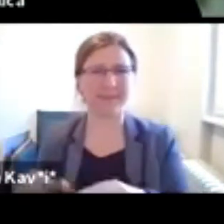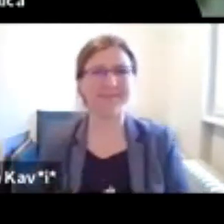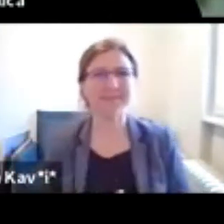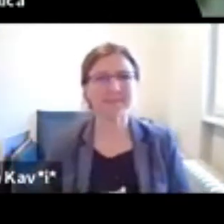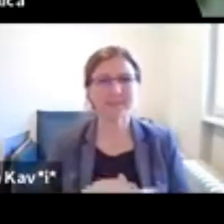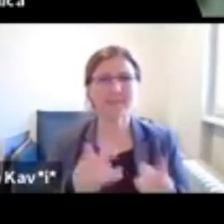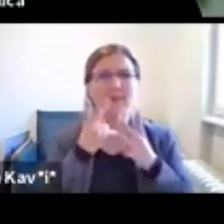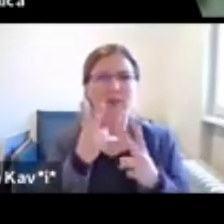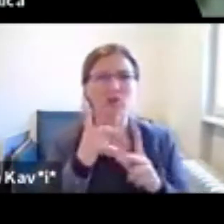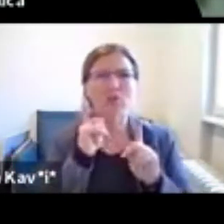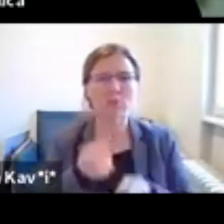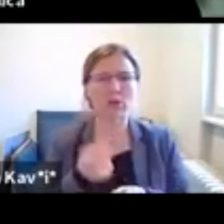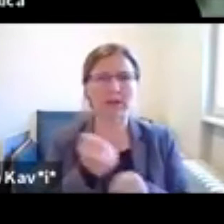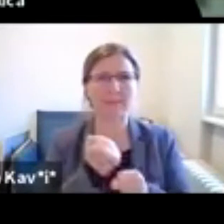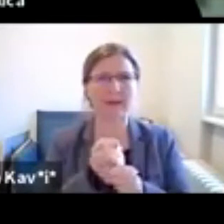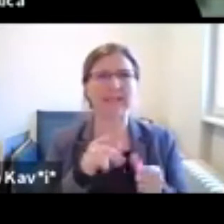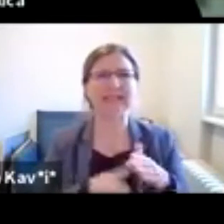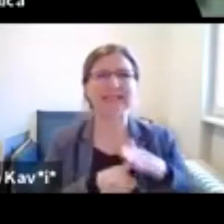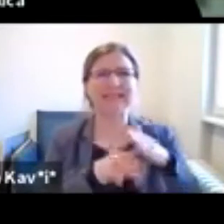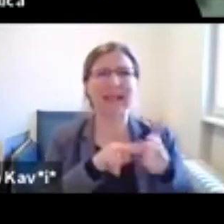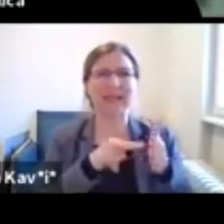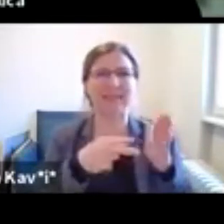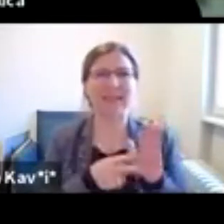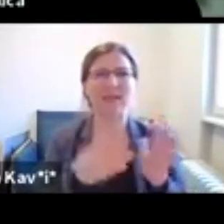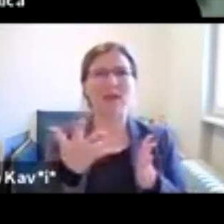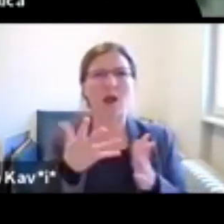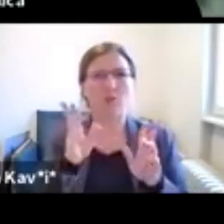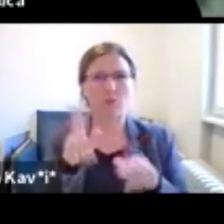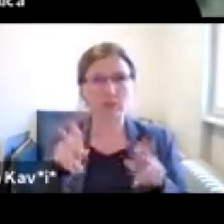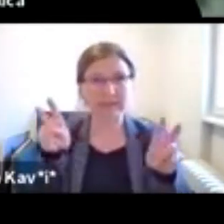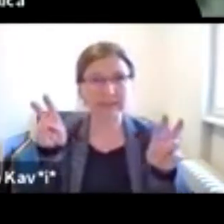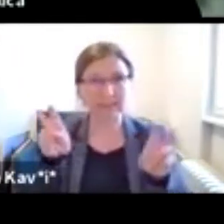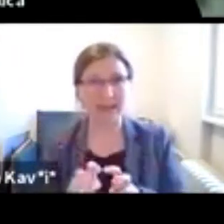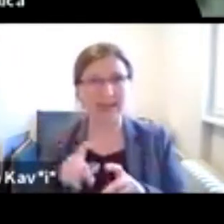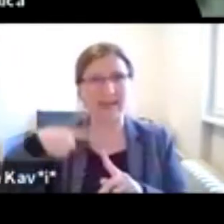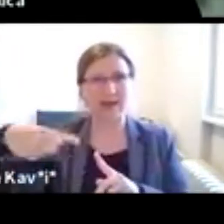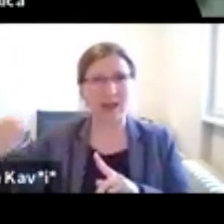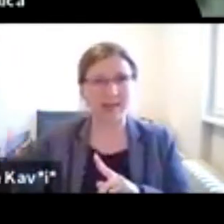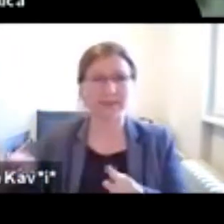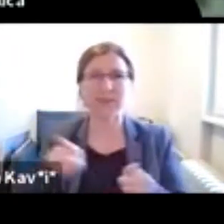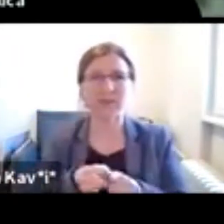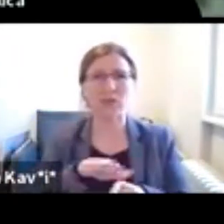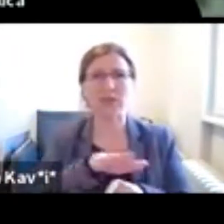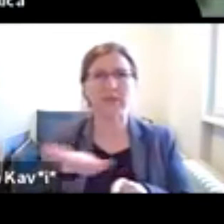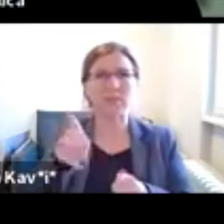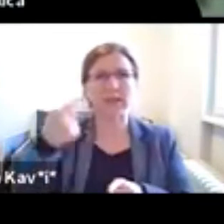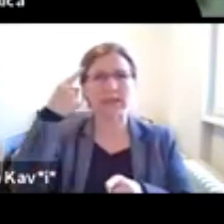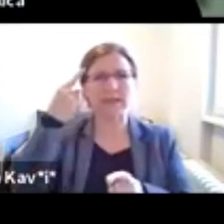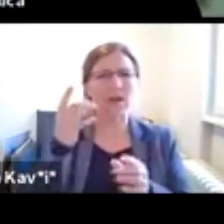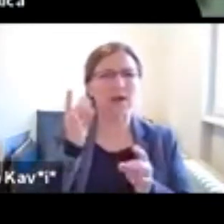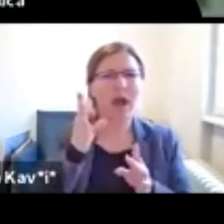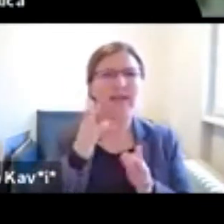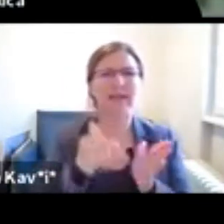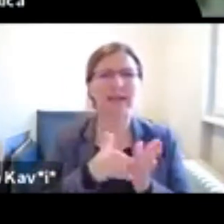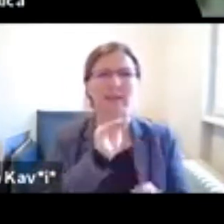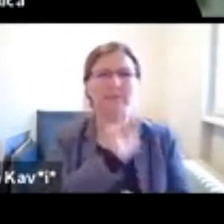o strategijama za umanjivanje rizika od zaraze i znanje o tome kada potražiti medicinsku pomoć. Također osigurati